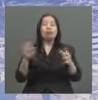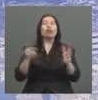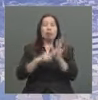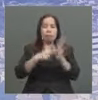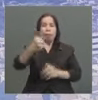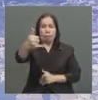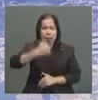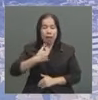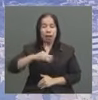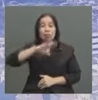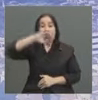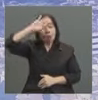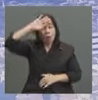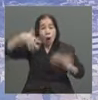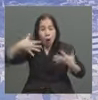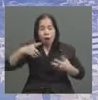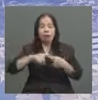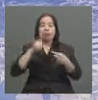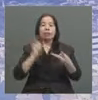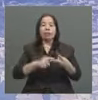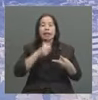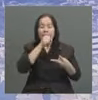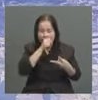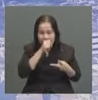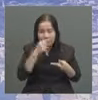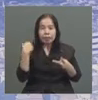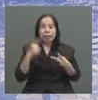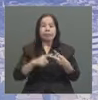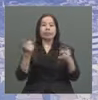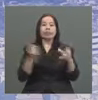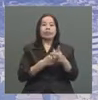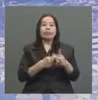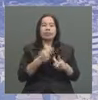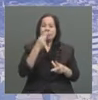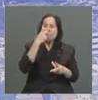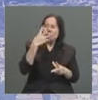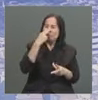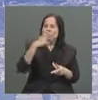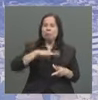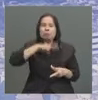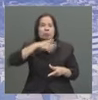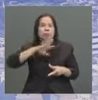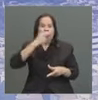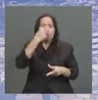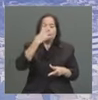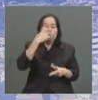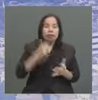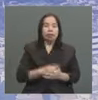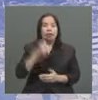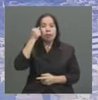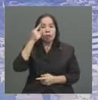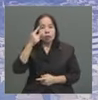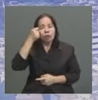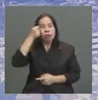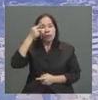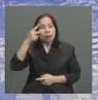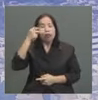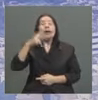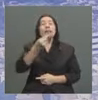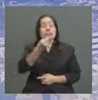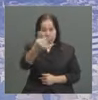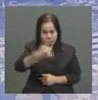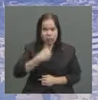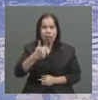งมีไข้ไอนะครับอย่างที่บอกอาการของทางเดินหายใจส่วนต้นวัน2วัน3วันรีบไป